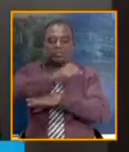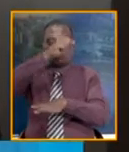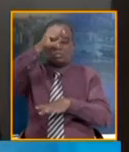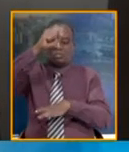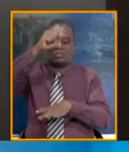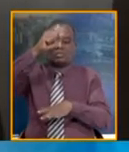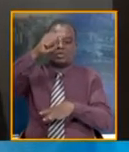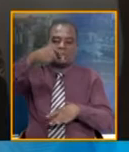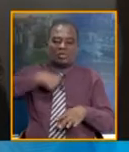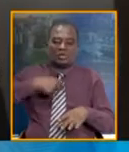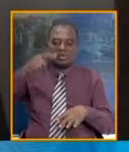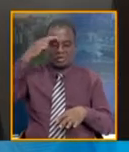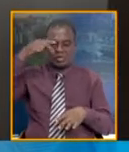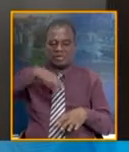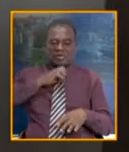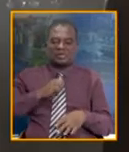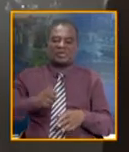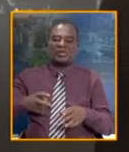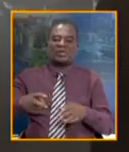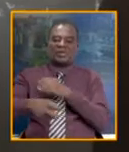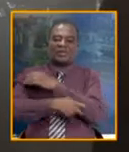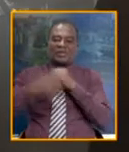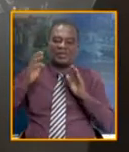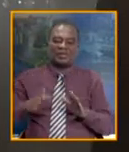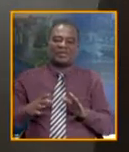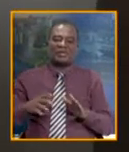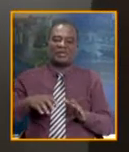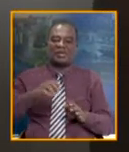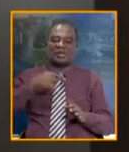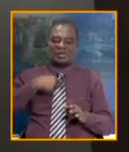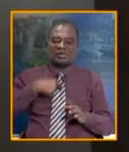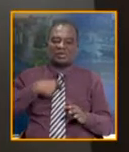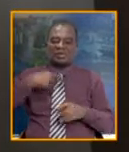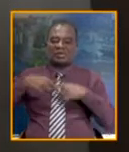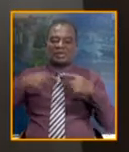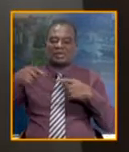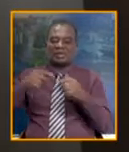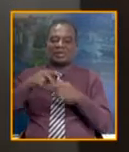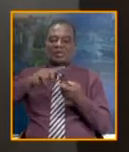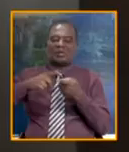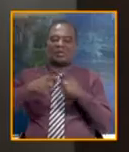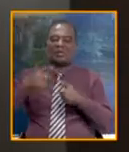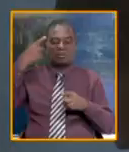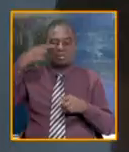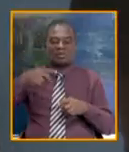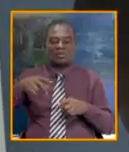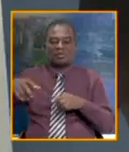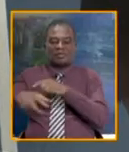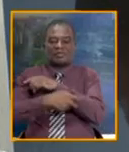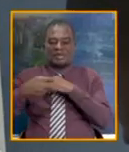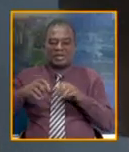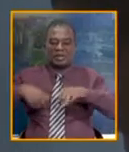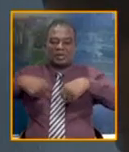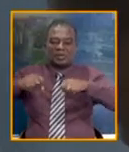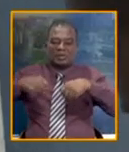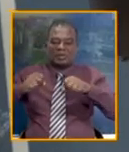Moi, je reconnais que je suis voleur. Je partais avec mon ami à Meleki pour aller voler moto. J'étais couché à la